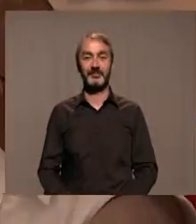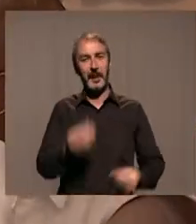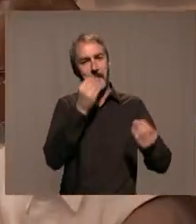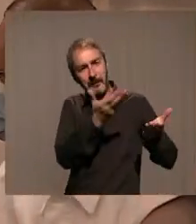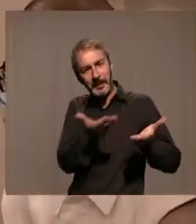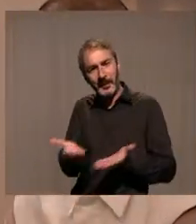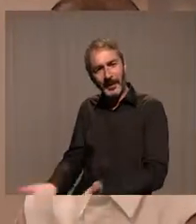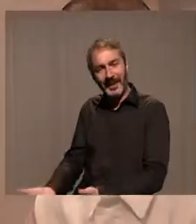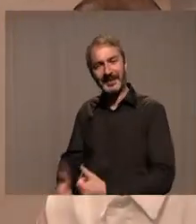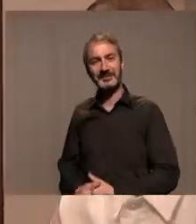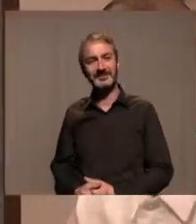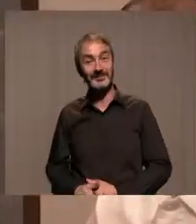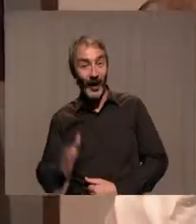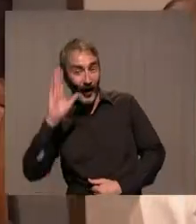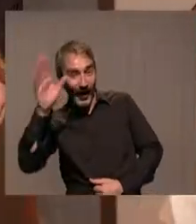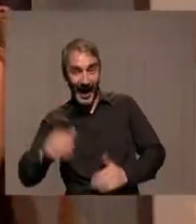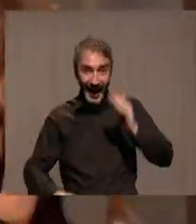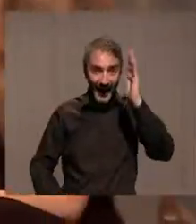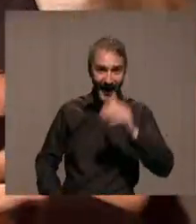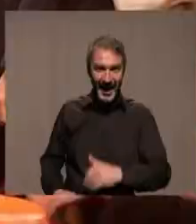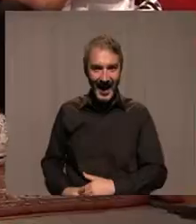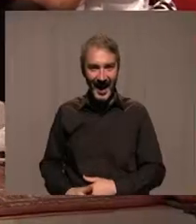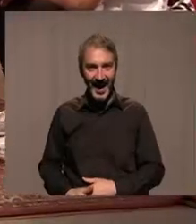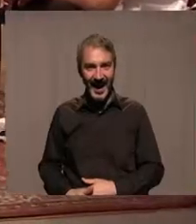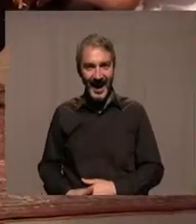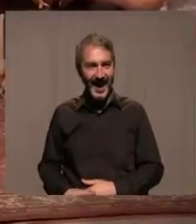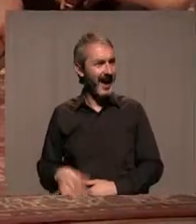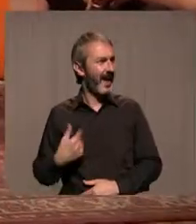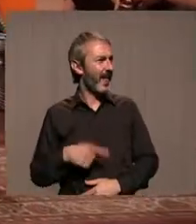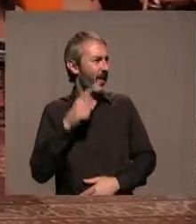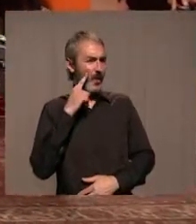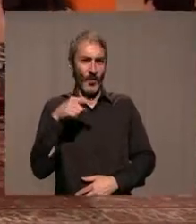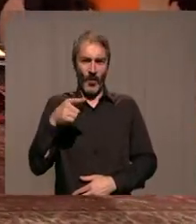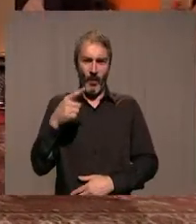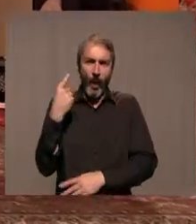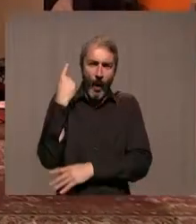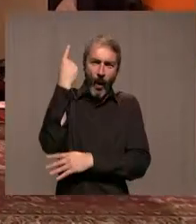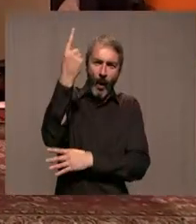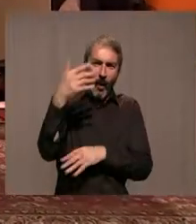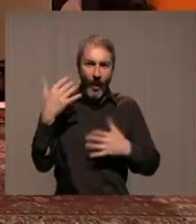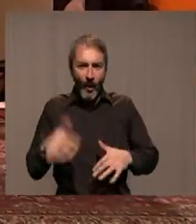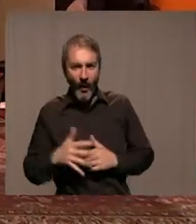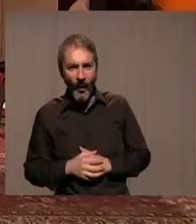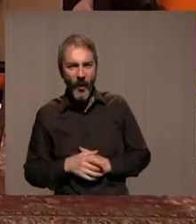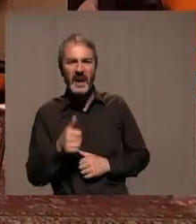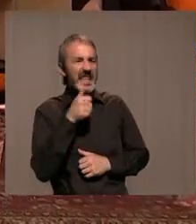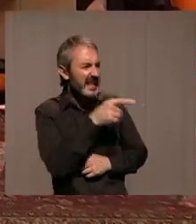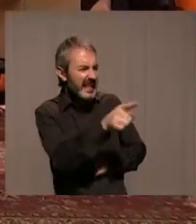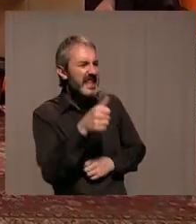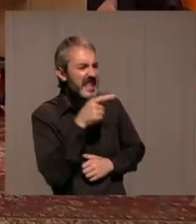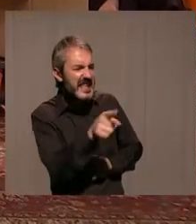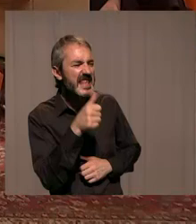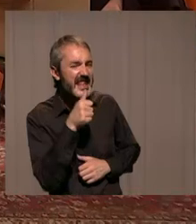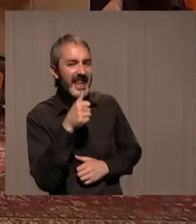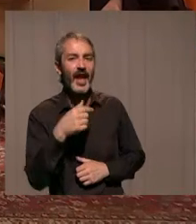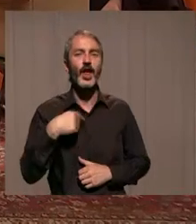Benvingudíssims, passeu, hola. Sisplau. Hola, bona tarda. Déu-n'hi-do, una mica més i no passes per la porta. Pràcticament. Molt bé. Escolta, qui sou? Sí. Presenteu-vos, no?